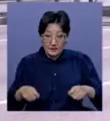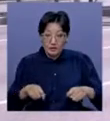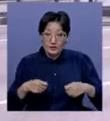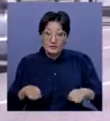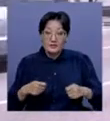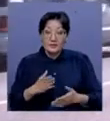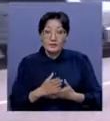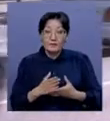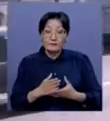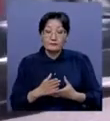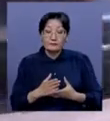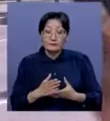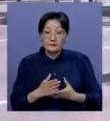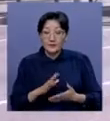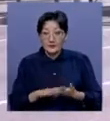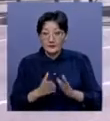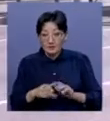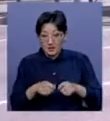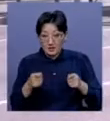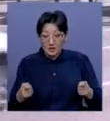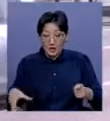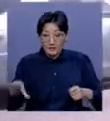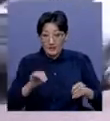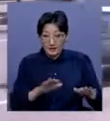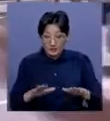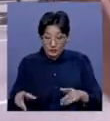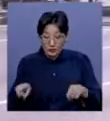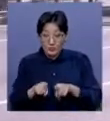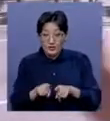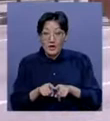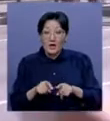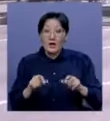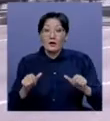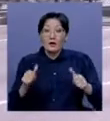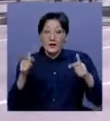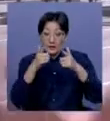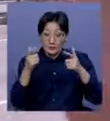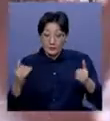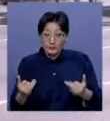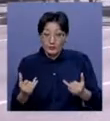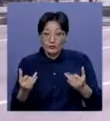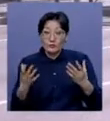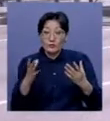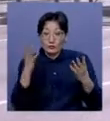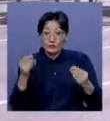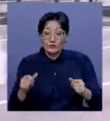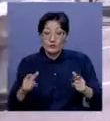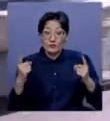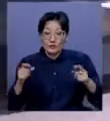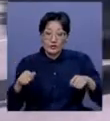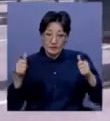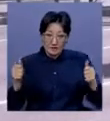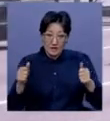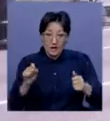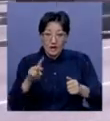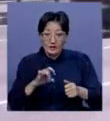басқармамен келісімде ашылған. Барлық жерде жаңағы осында бағдарламаларда ақпаратты бүгінгі таңда көлемді қып іліп жатыр. Оны